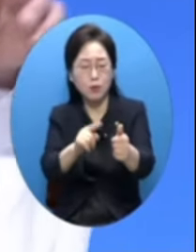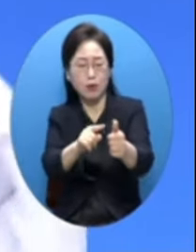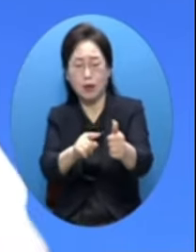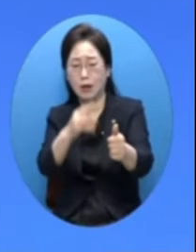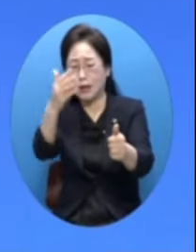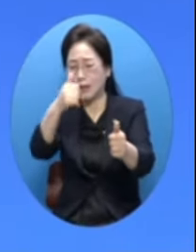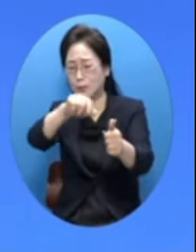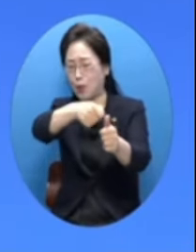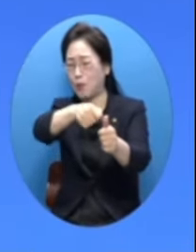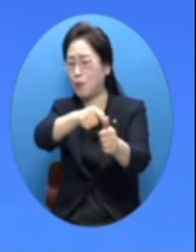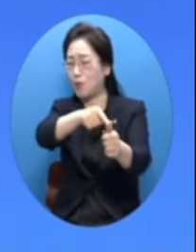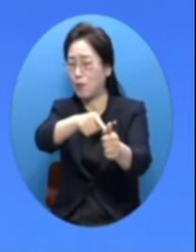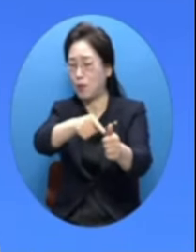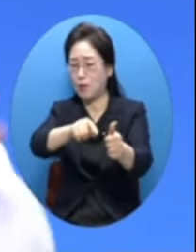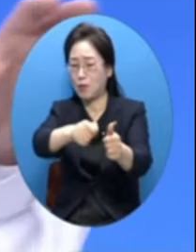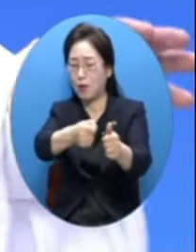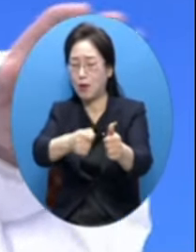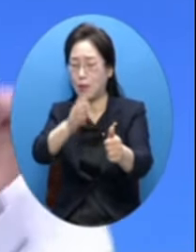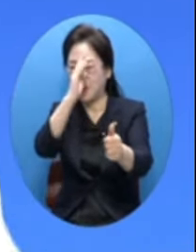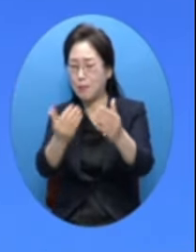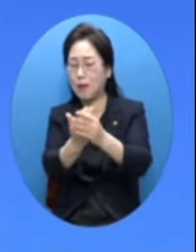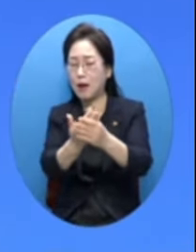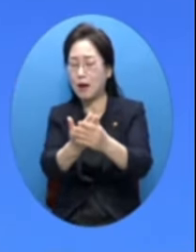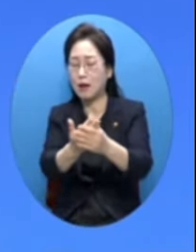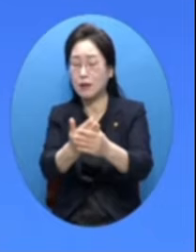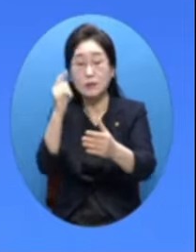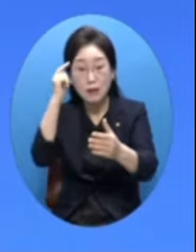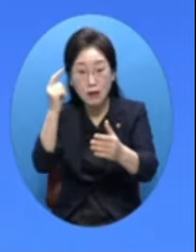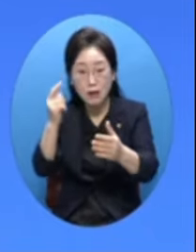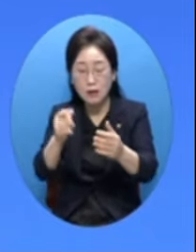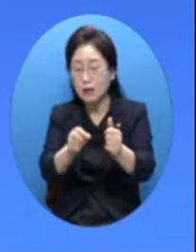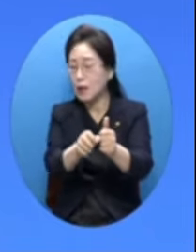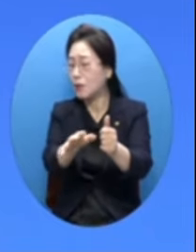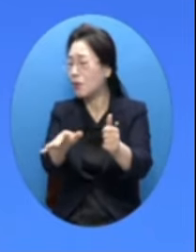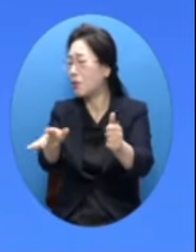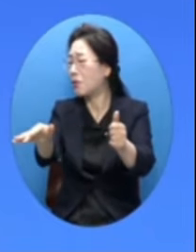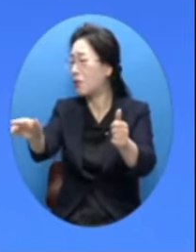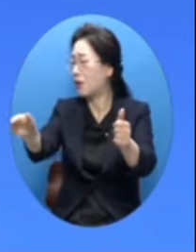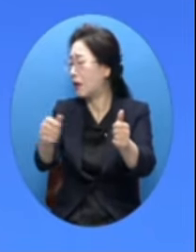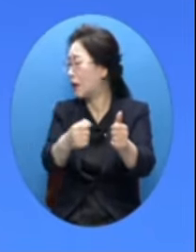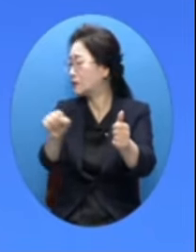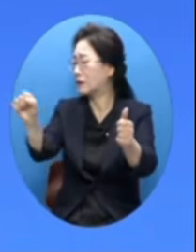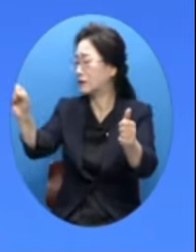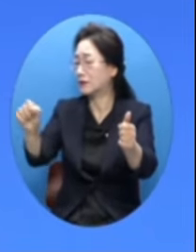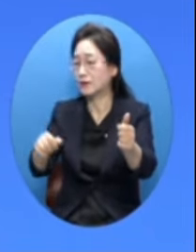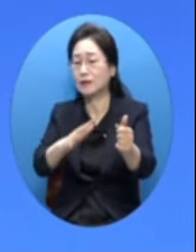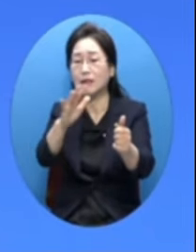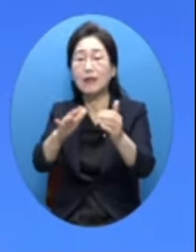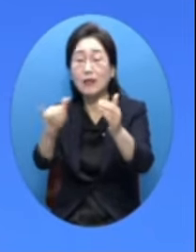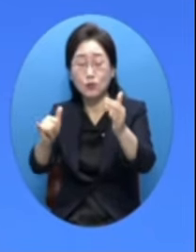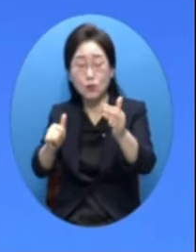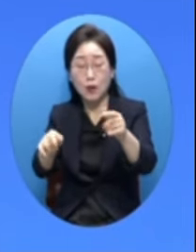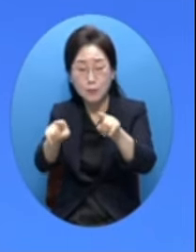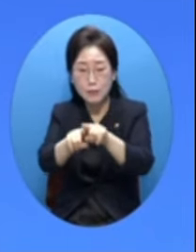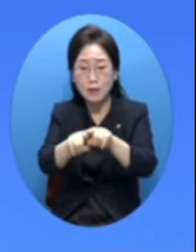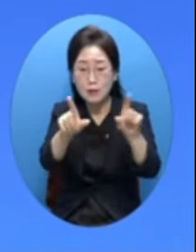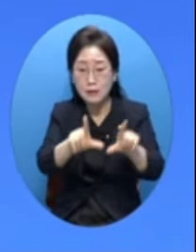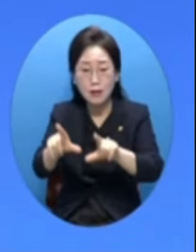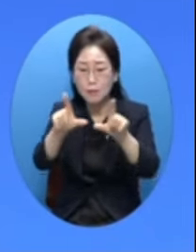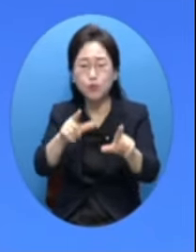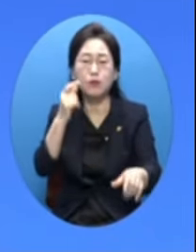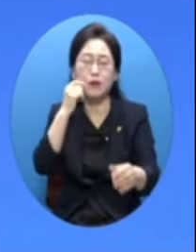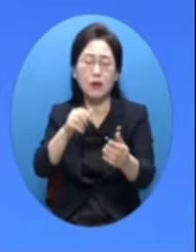받아서 저런 병에 걸렸다고 해서 아예 상종을 하지 않고 다 피했습니다. 가족과 함께 생활하지